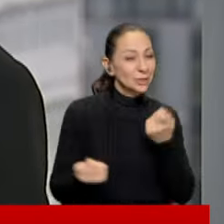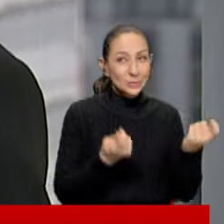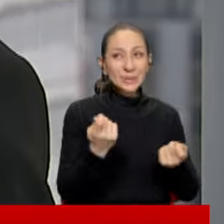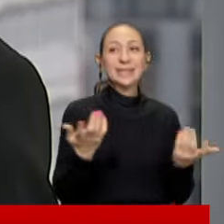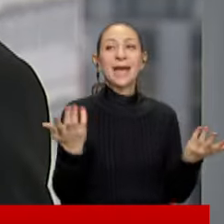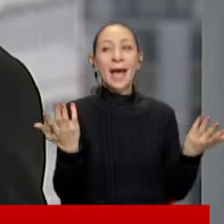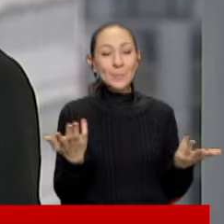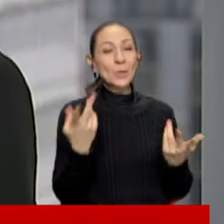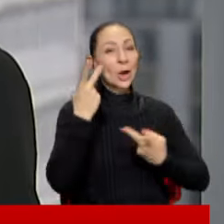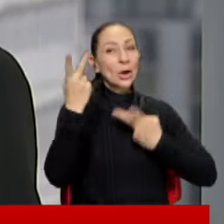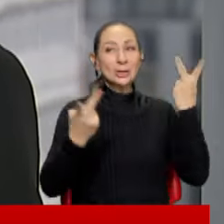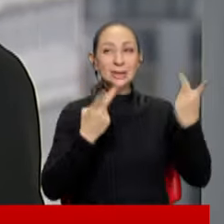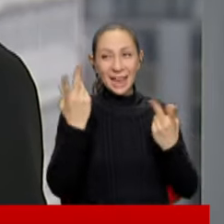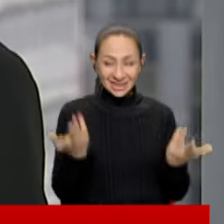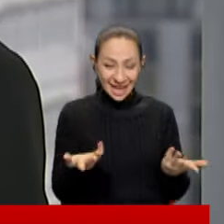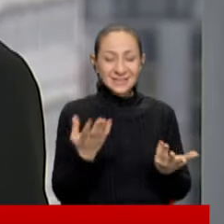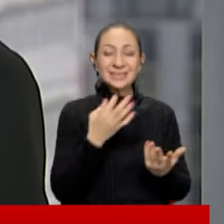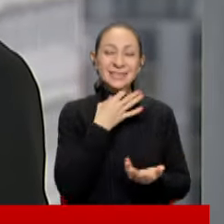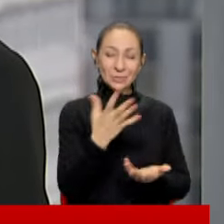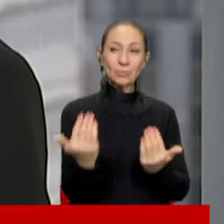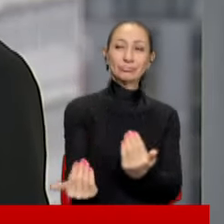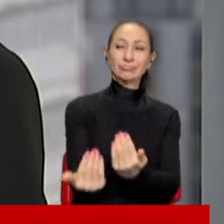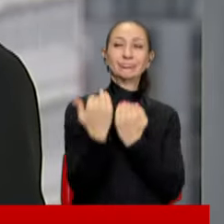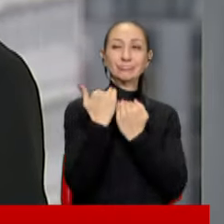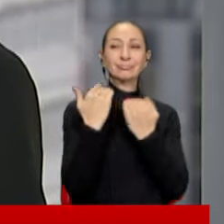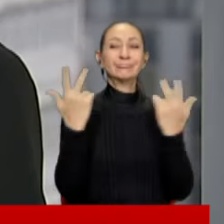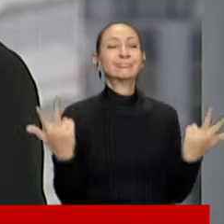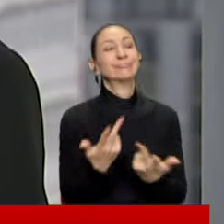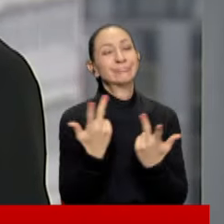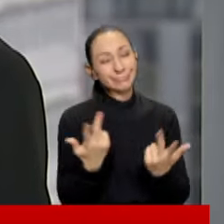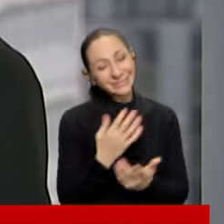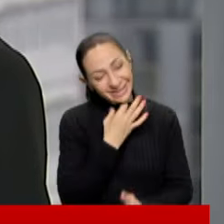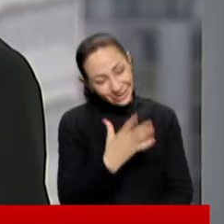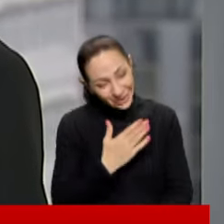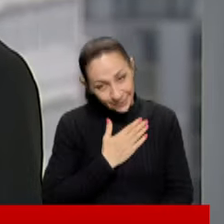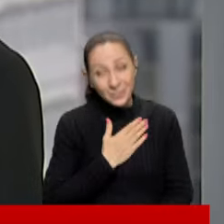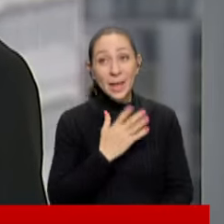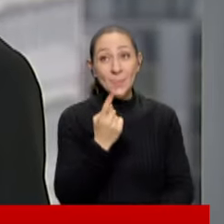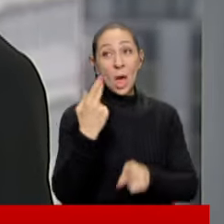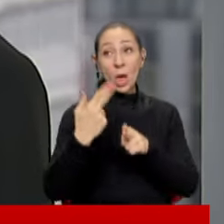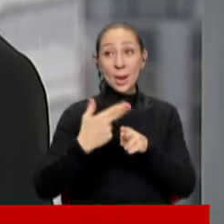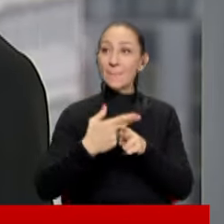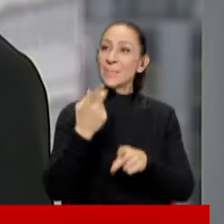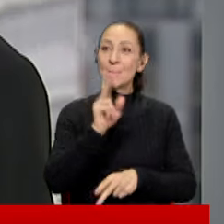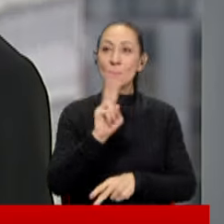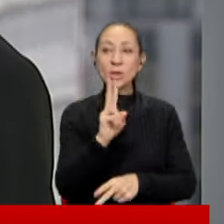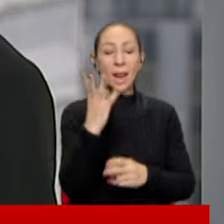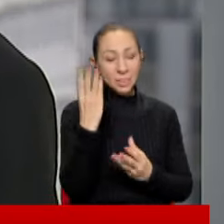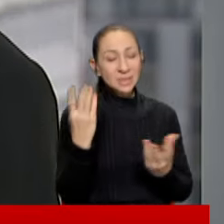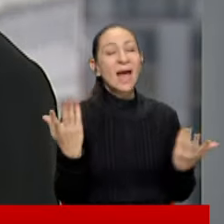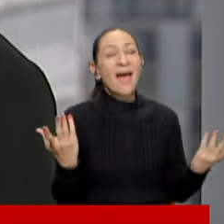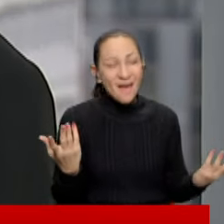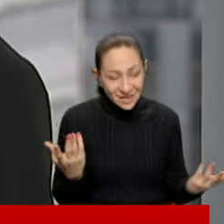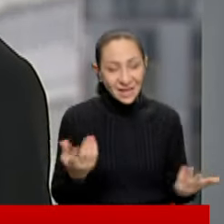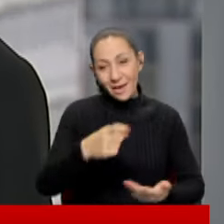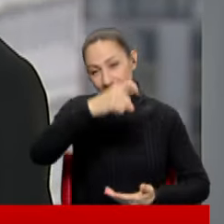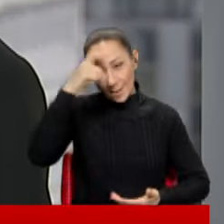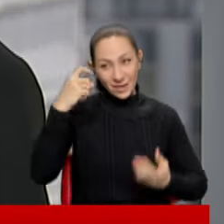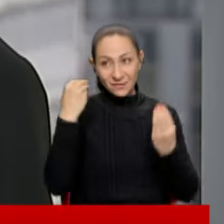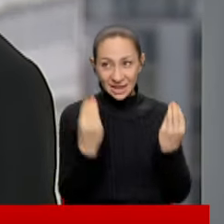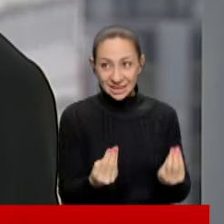işte görsellerde. Sağ olsunlar, desteklerini esirgemiyorlar. Hem de bir örnek, bir model anlamında da evet, yani emek